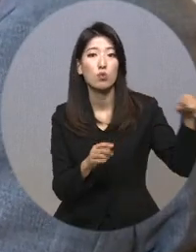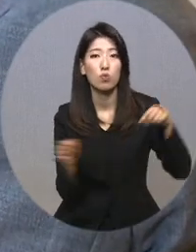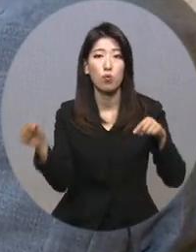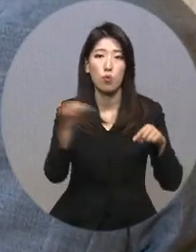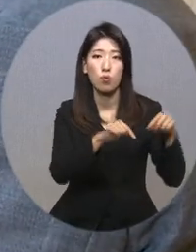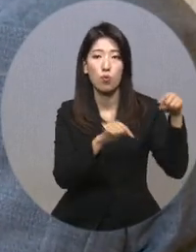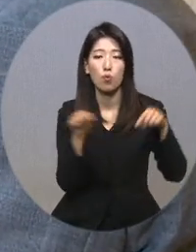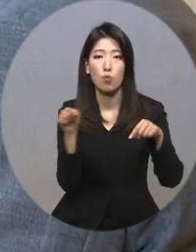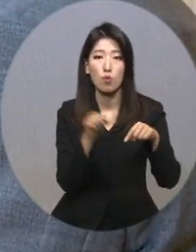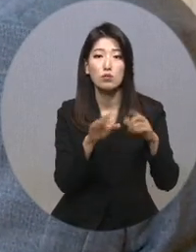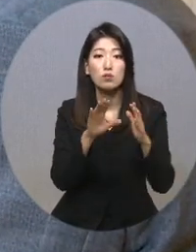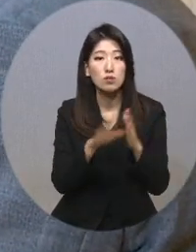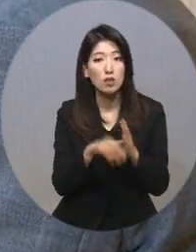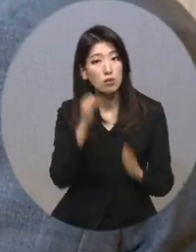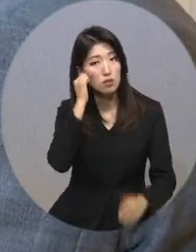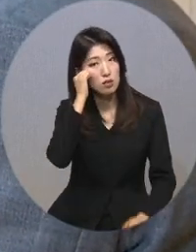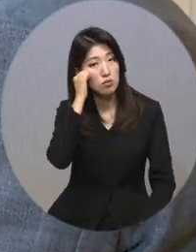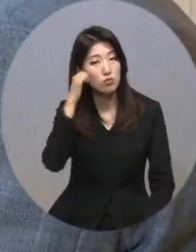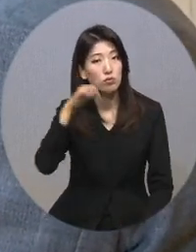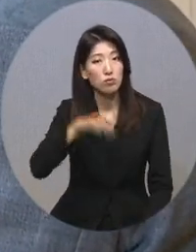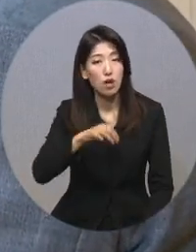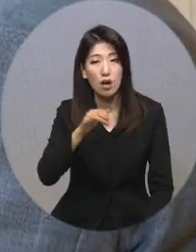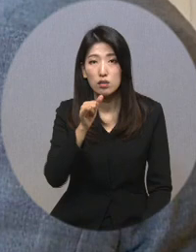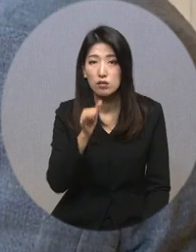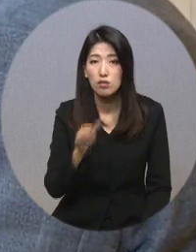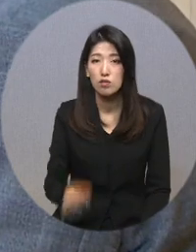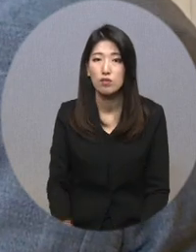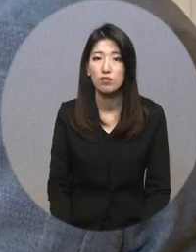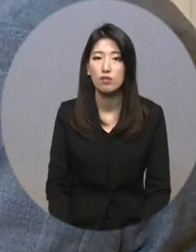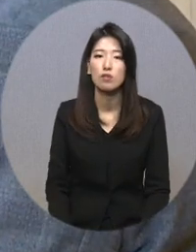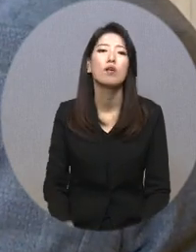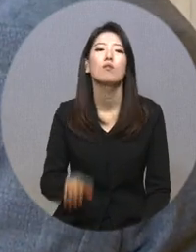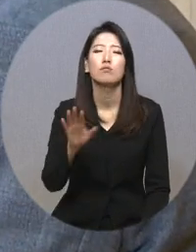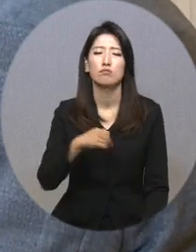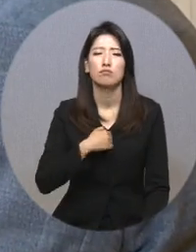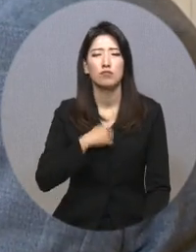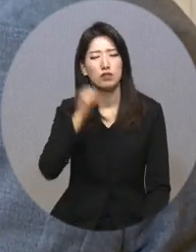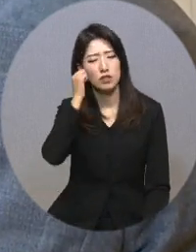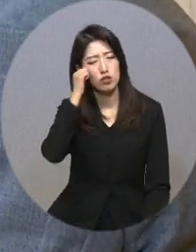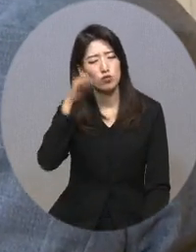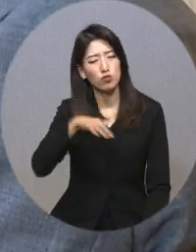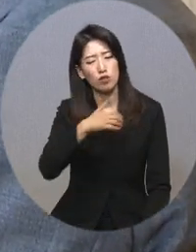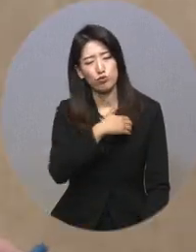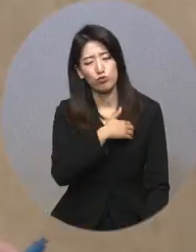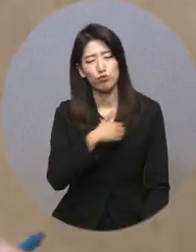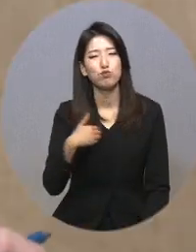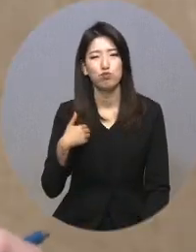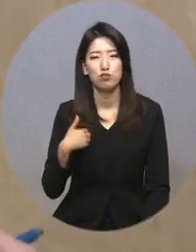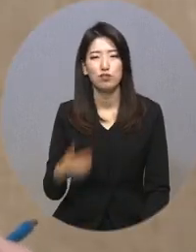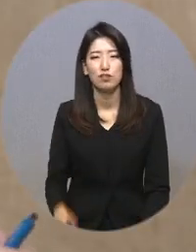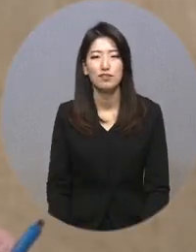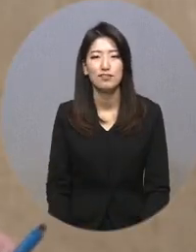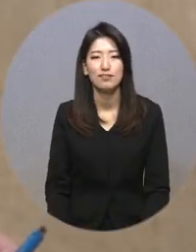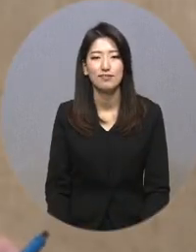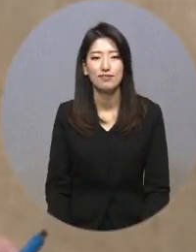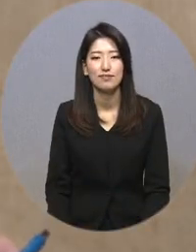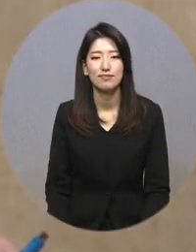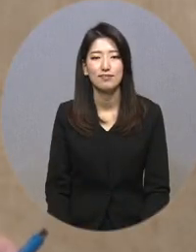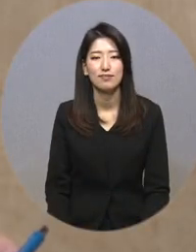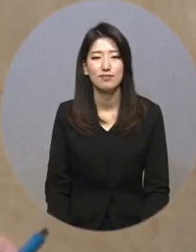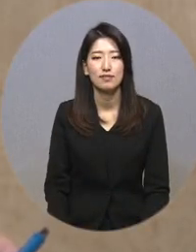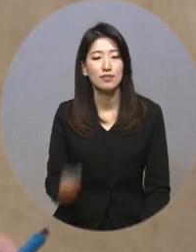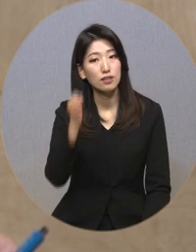이런 학생들을 위한 기숙사는 어떻게 되어 있나요? 저희는 기숙사는 충분하게 준비가 되어 있고요. 네. 저희가 기숙사를